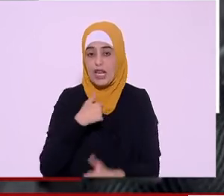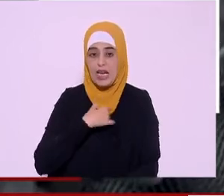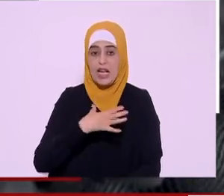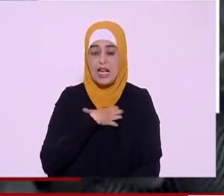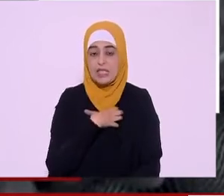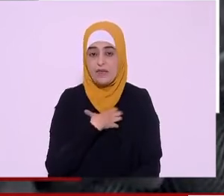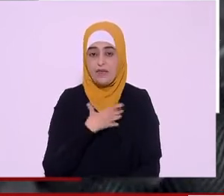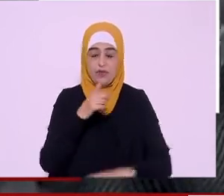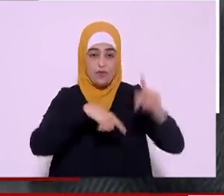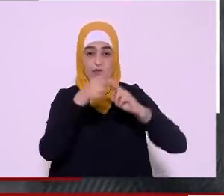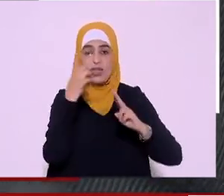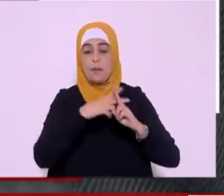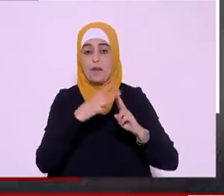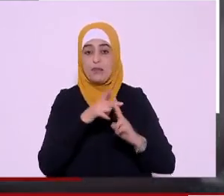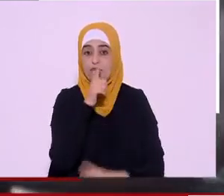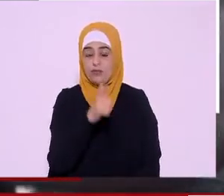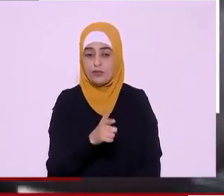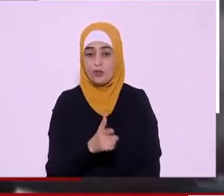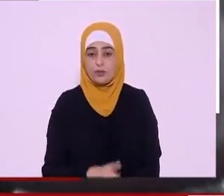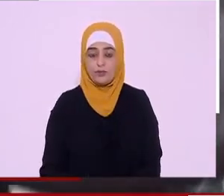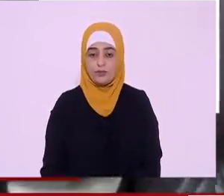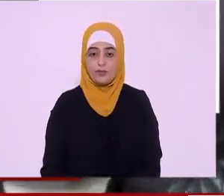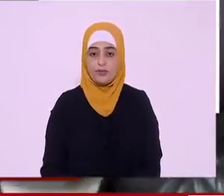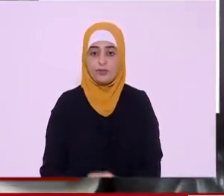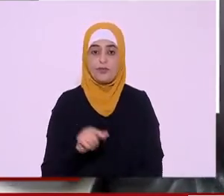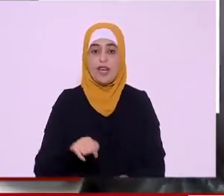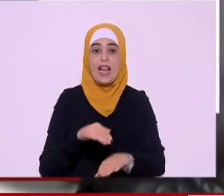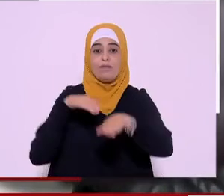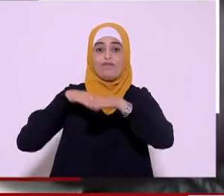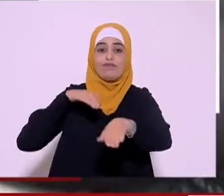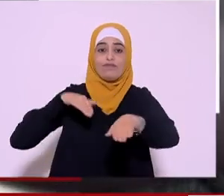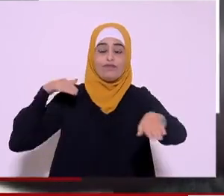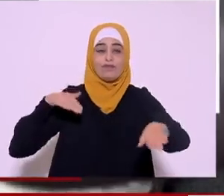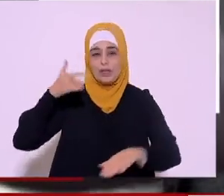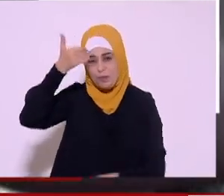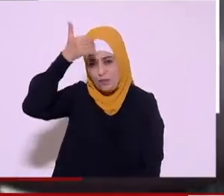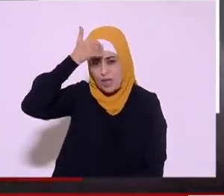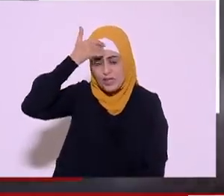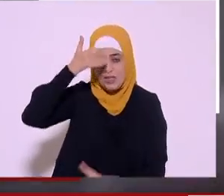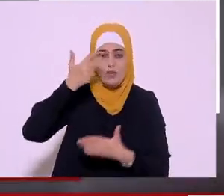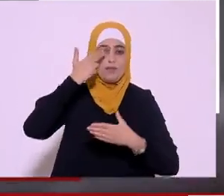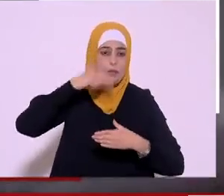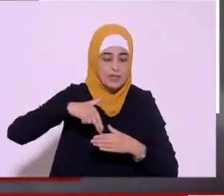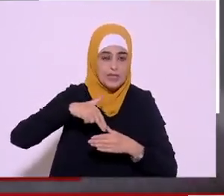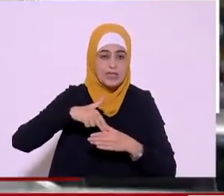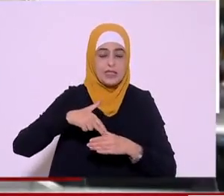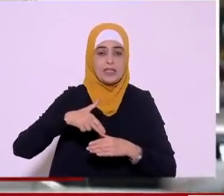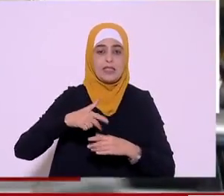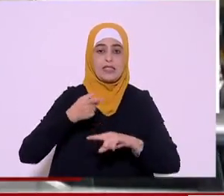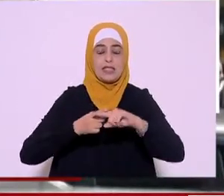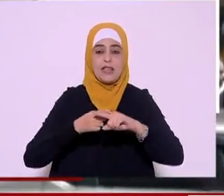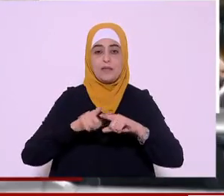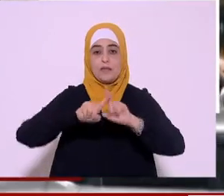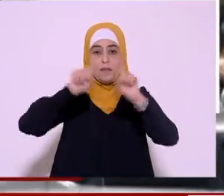يعبر اللبنانيون اليوم بأنهم يعيشون طوابير الذل على محطات الوقود وأمام